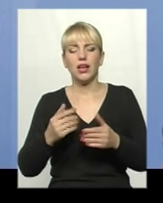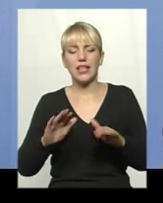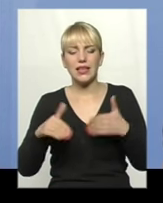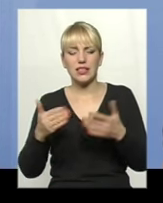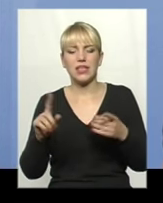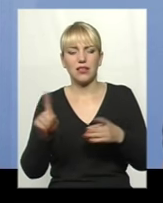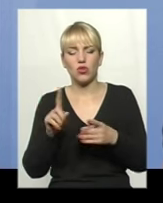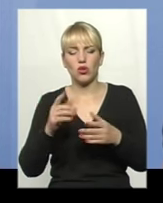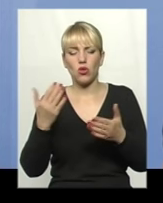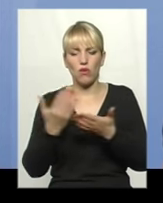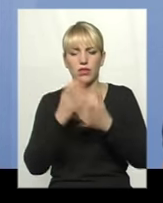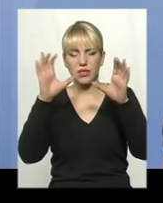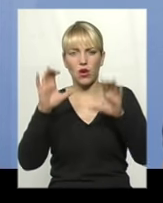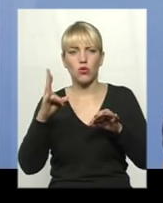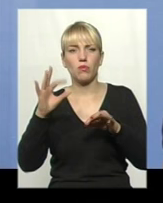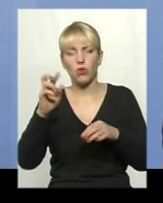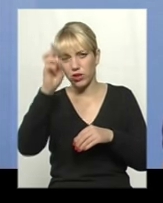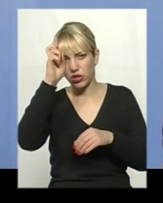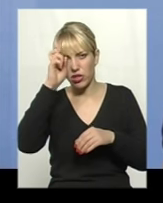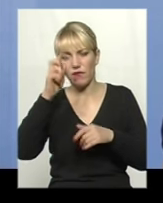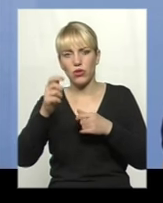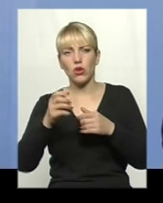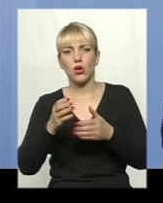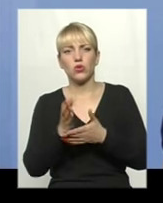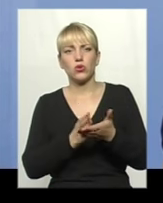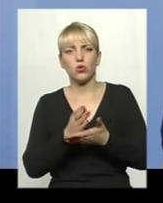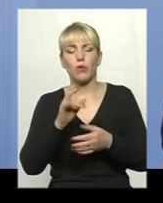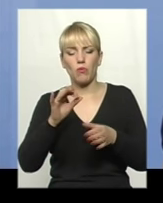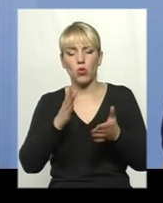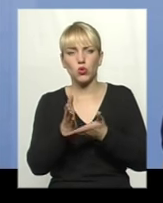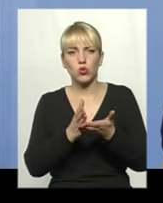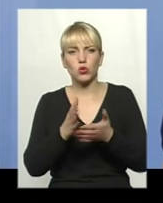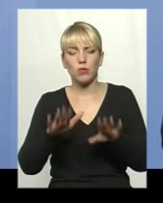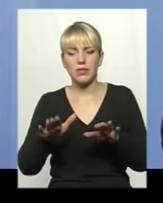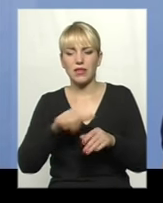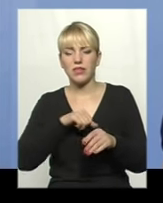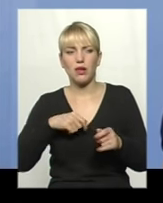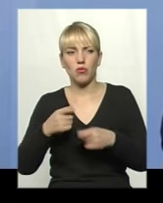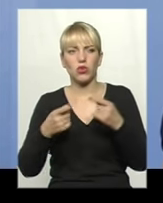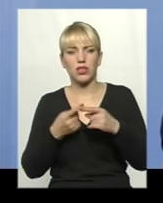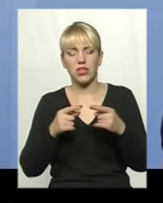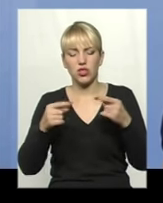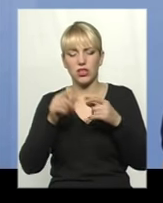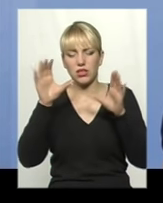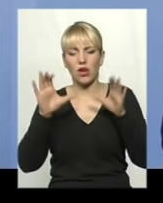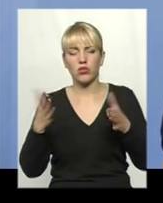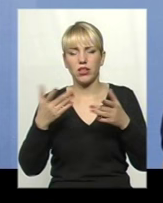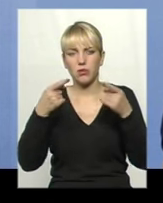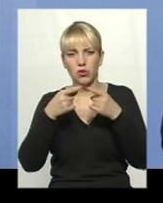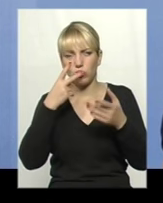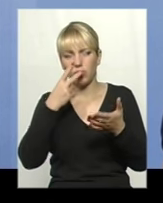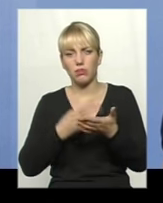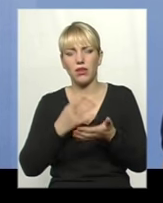тому числі новий закон про державну службу, про службу в органах місцевого самоврядування. Це дуже є важливий закон, який чітко передбачає там